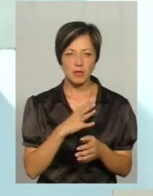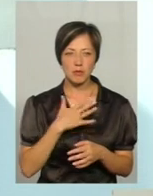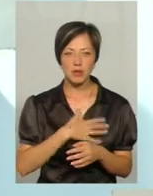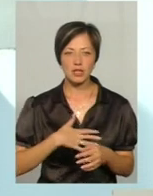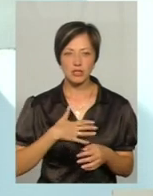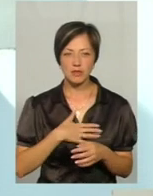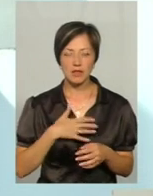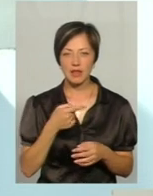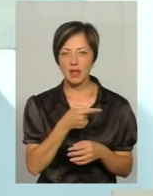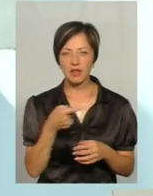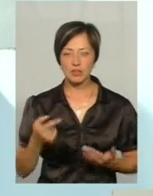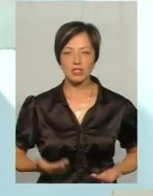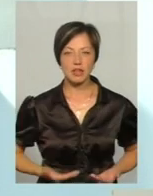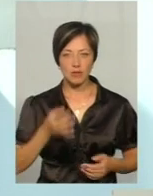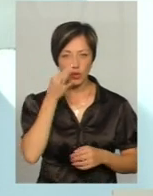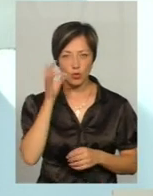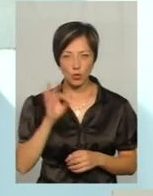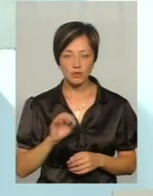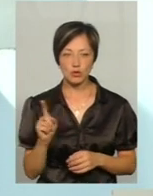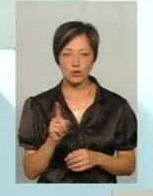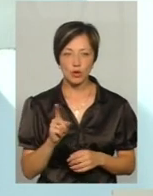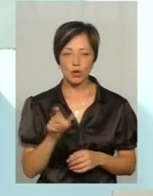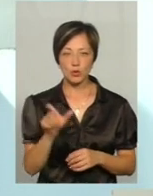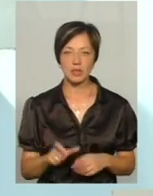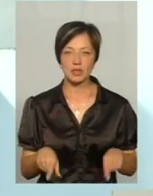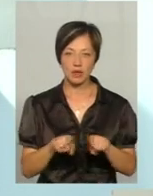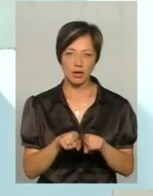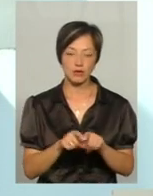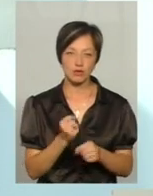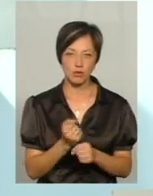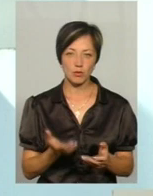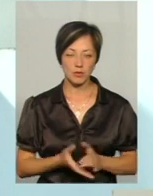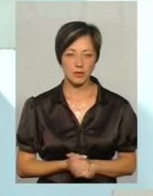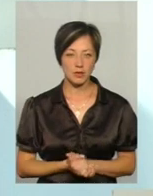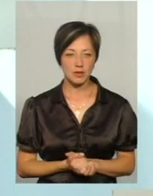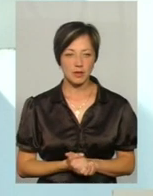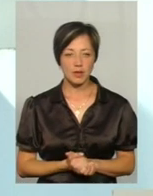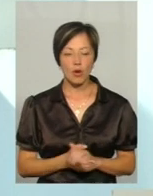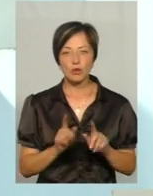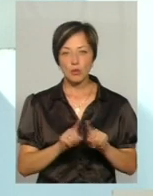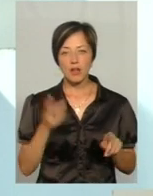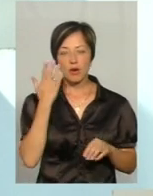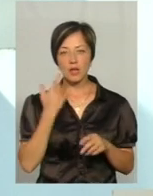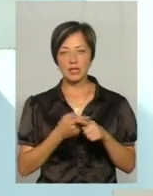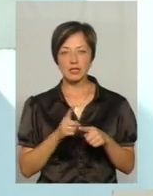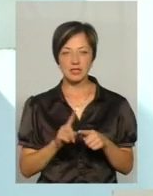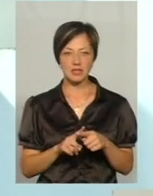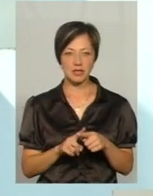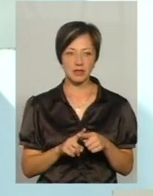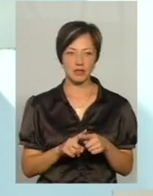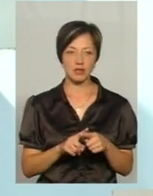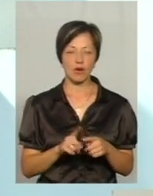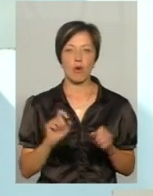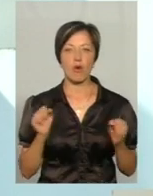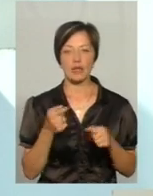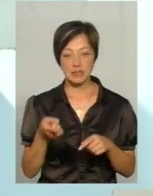пережитий негативний життєвий досвід, щоб от людина таке от, ну, вчинила саме. Особливо, коли цинічно. Да? От цей